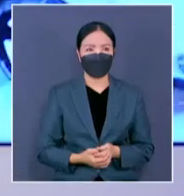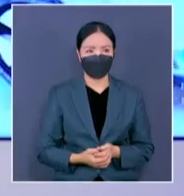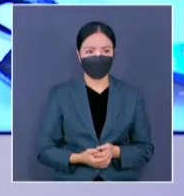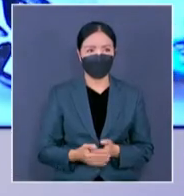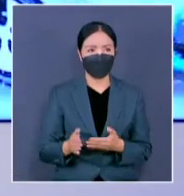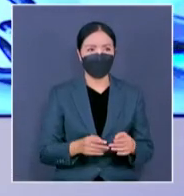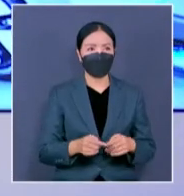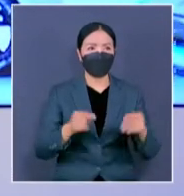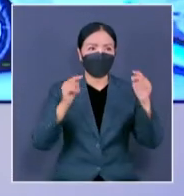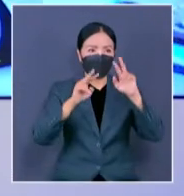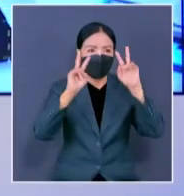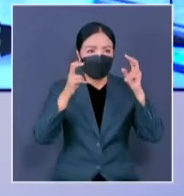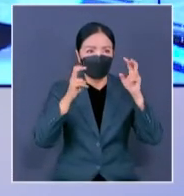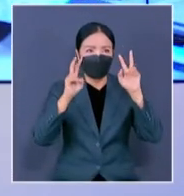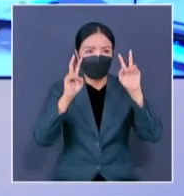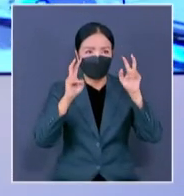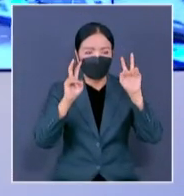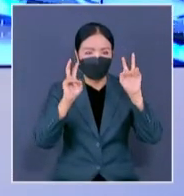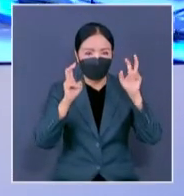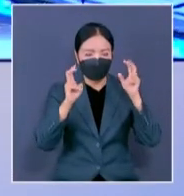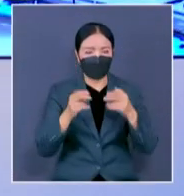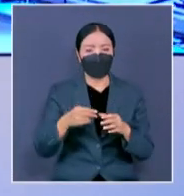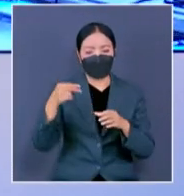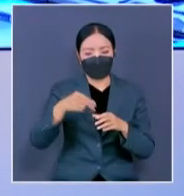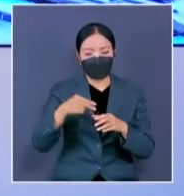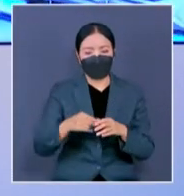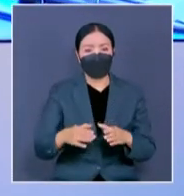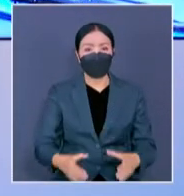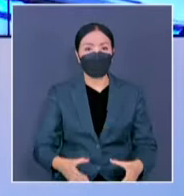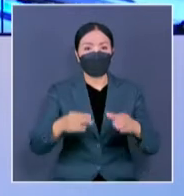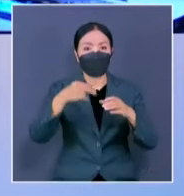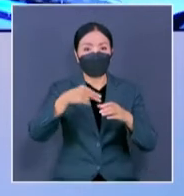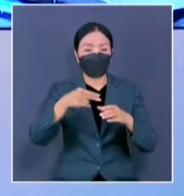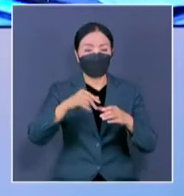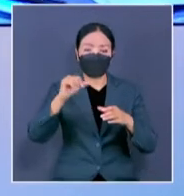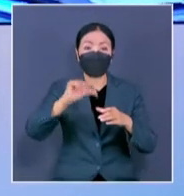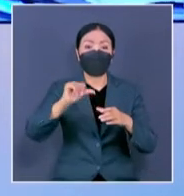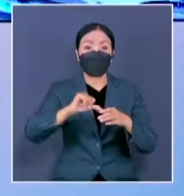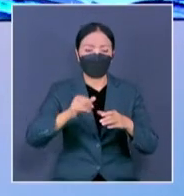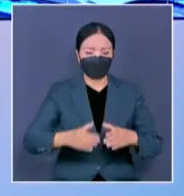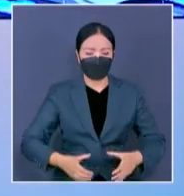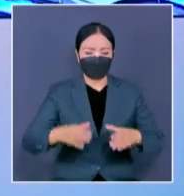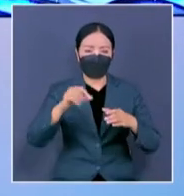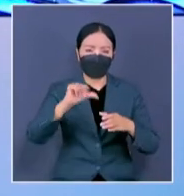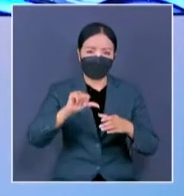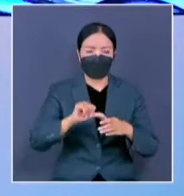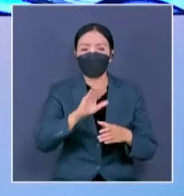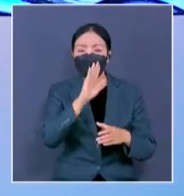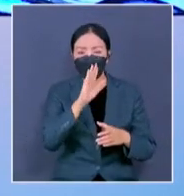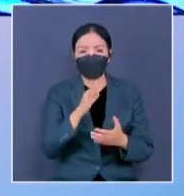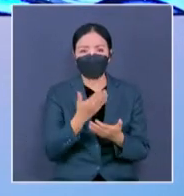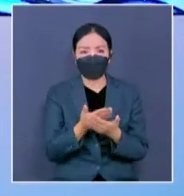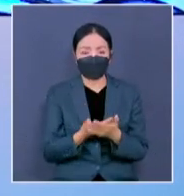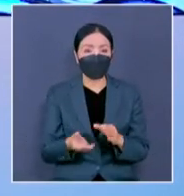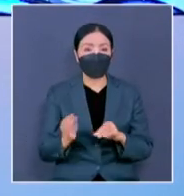ส่วนประเด็นเรื่องราคาก๊าซหุงต้มที่หลายคนกังวลเนี่ยทางกระทรวงพาณิชย์เขาบอกมาแล้วนะถ้าเกิดว่ามีการปรับขึ้นราคาแบบขั้นบัน